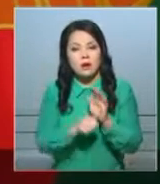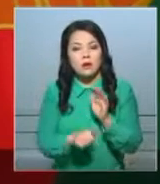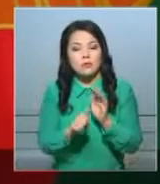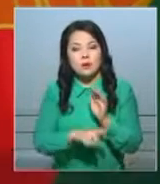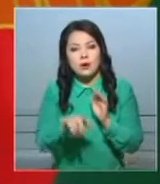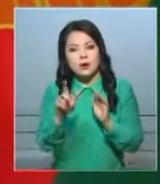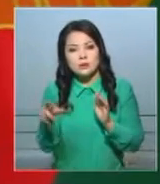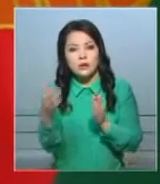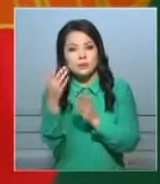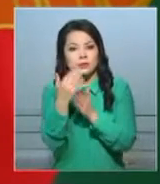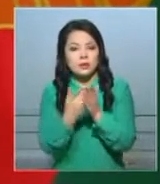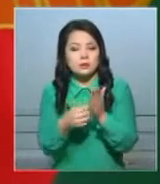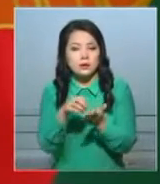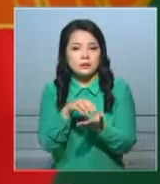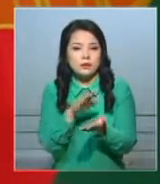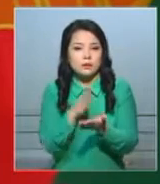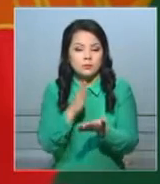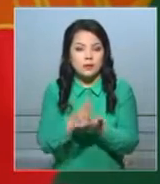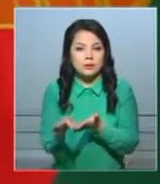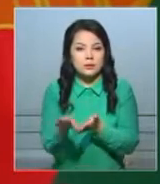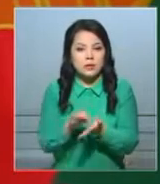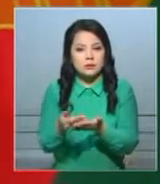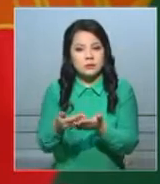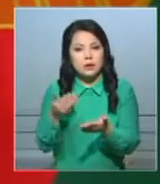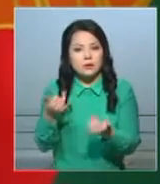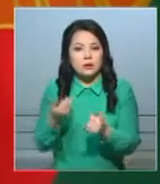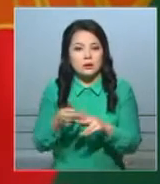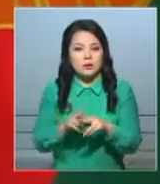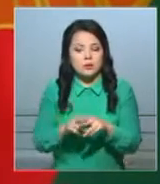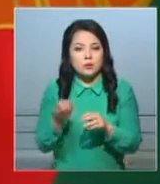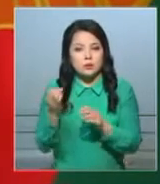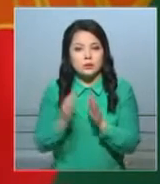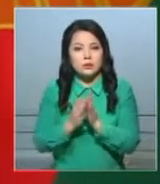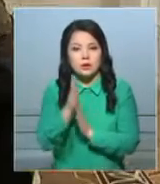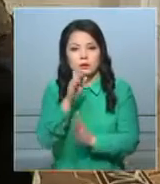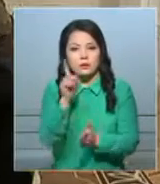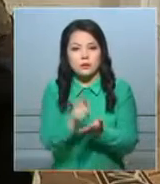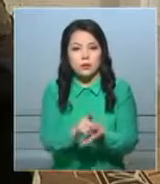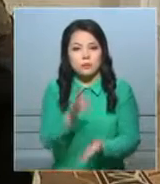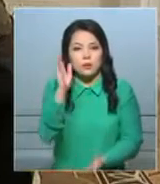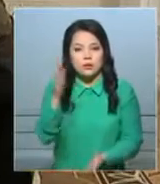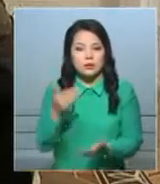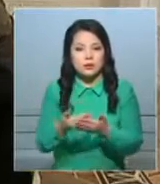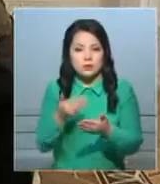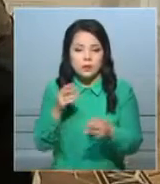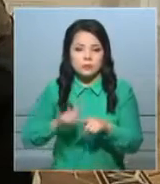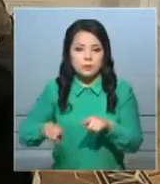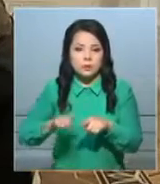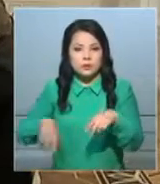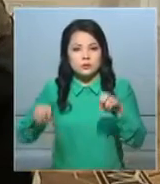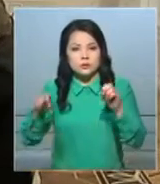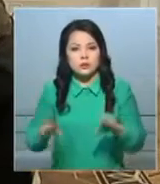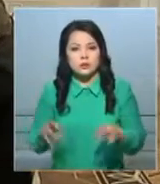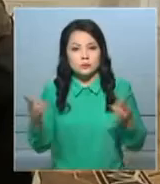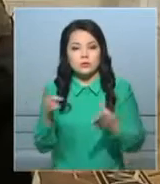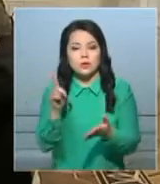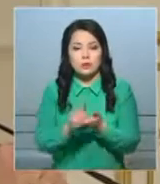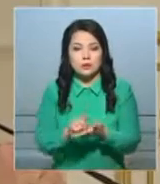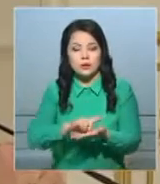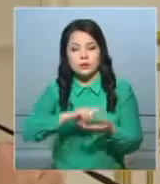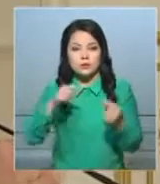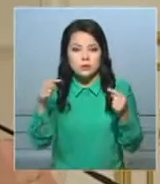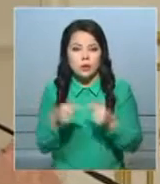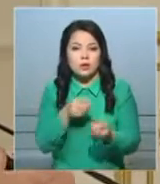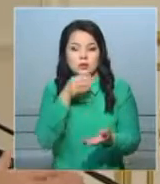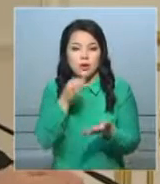келеді. Тиісті шаралар қолданбасақ, бұл көрсеткіш өсе беретін түрі бар. Бұл мәселеге байланысты соңғы әрі нақты шешім